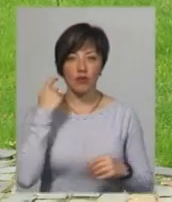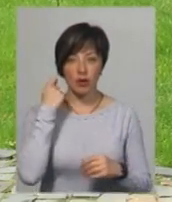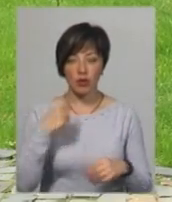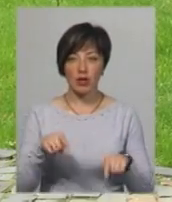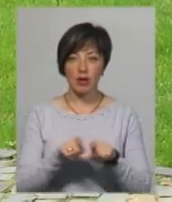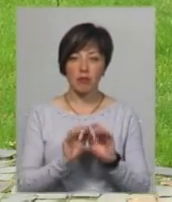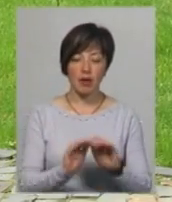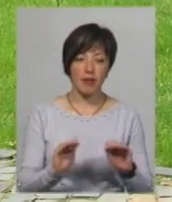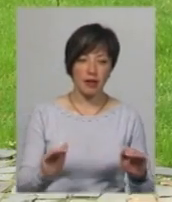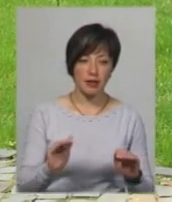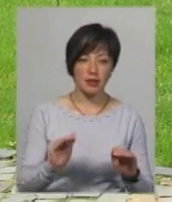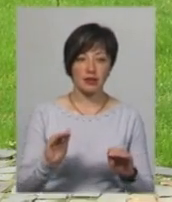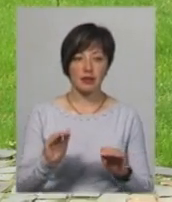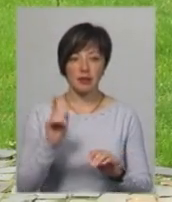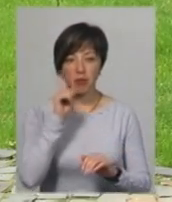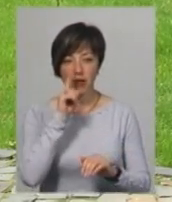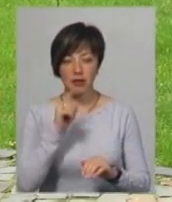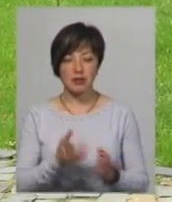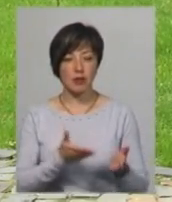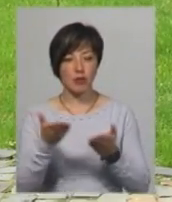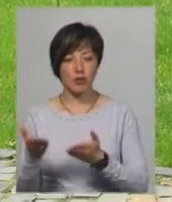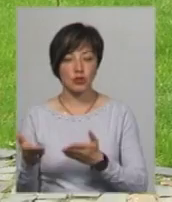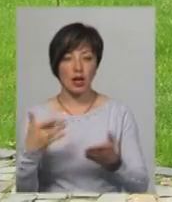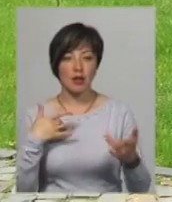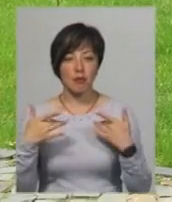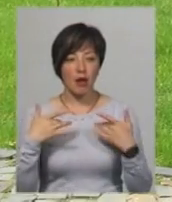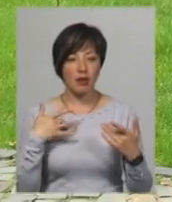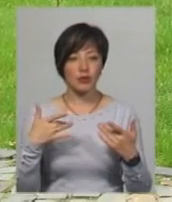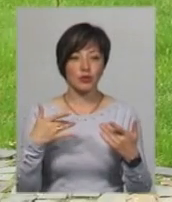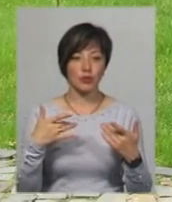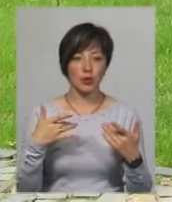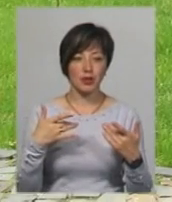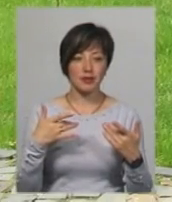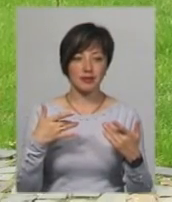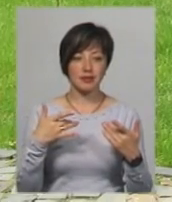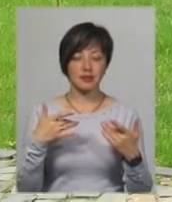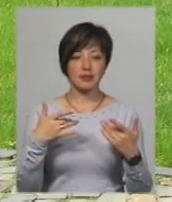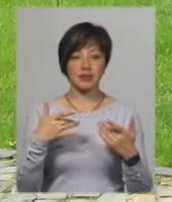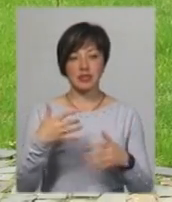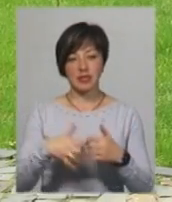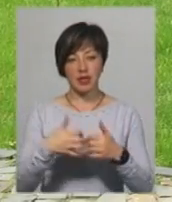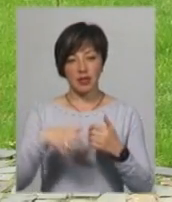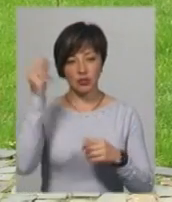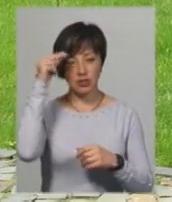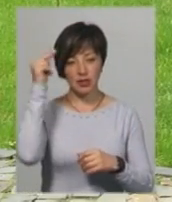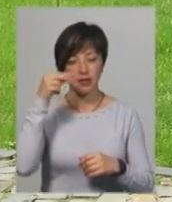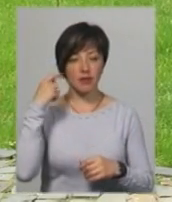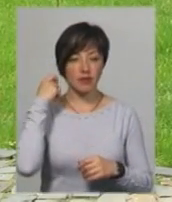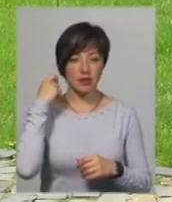і маленьких діток. Для маленьких діток запрошуються аніматори, середньої шкільний